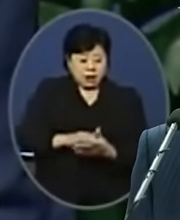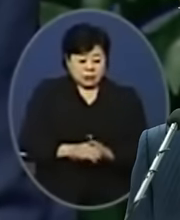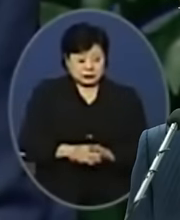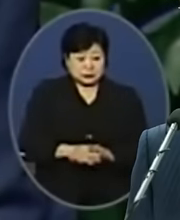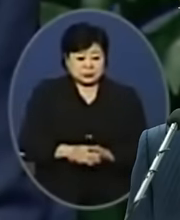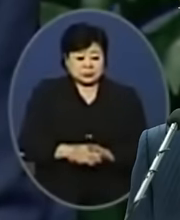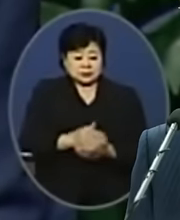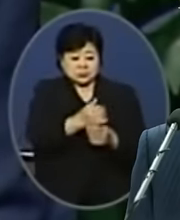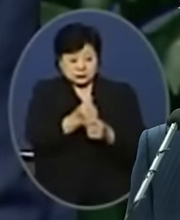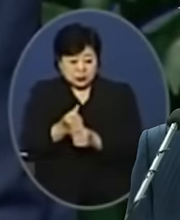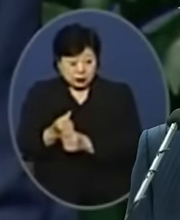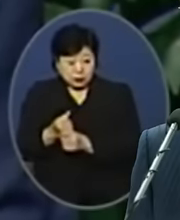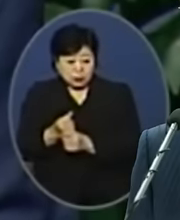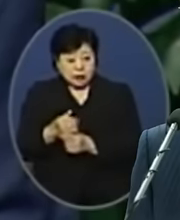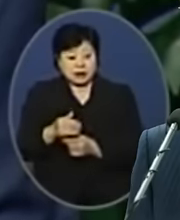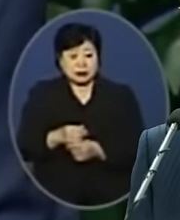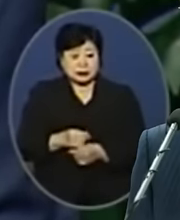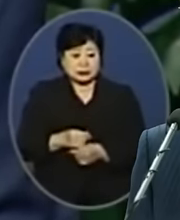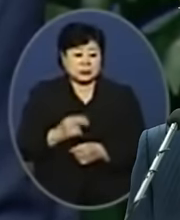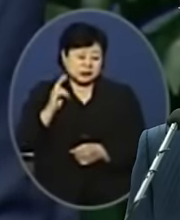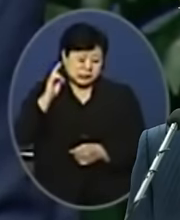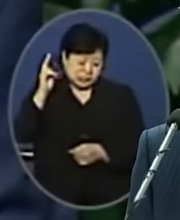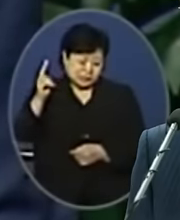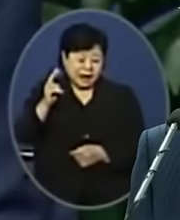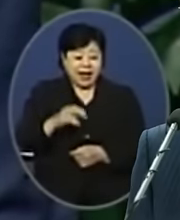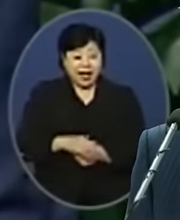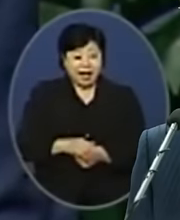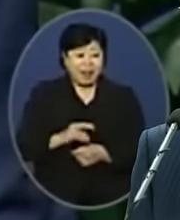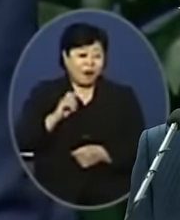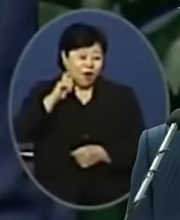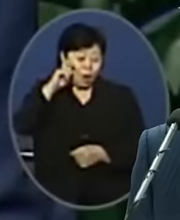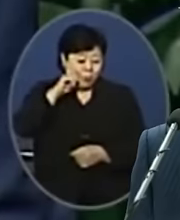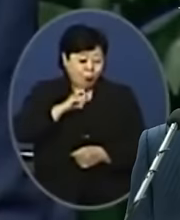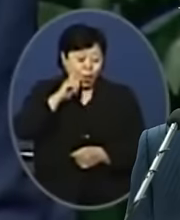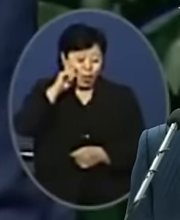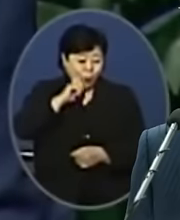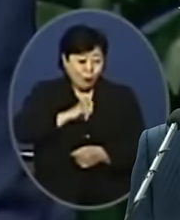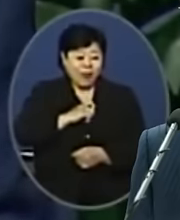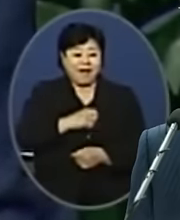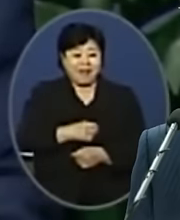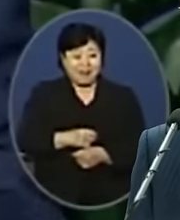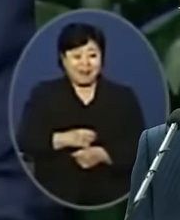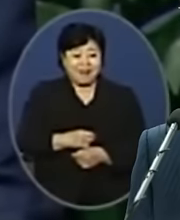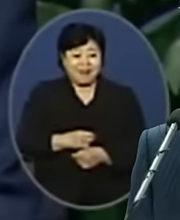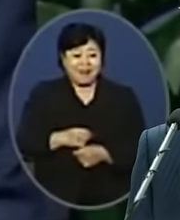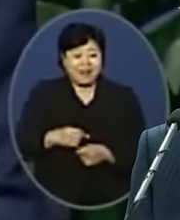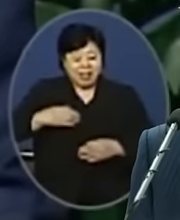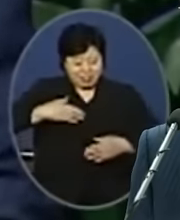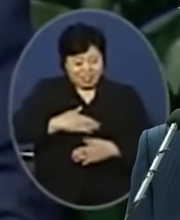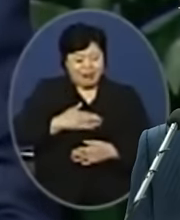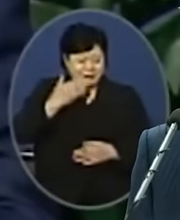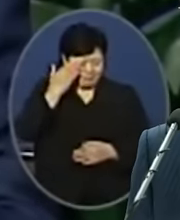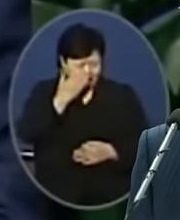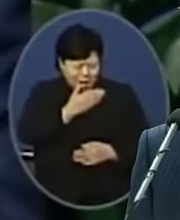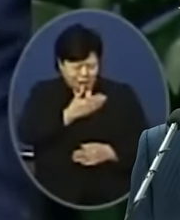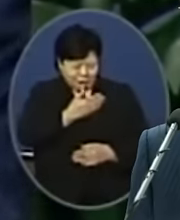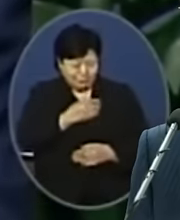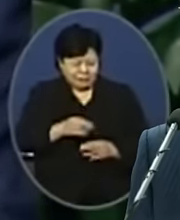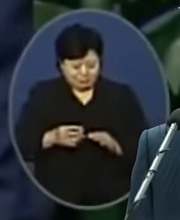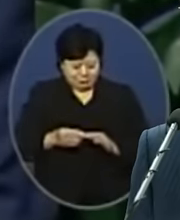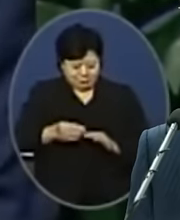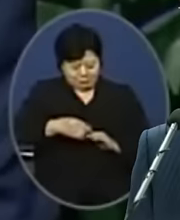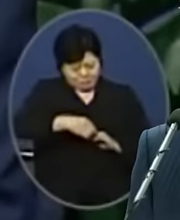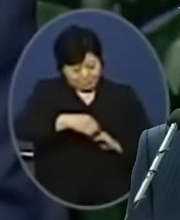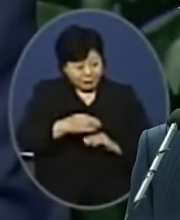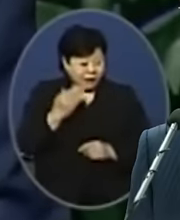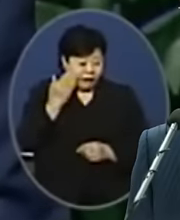다가오더니만 붙잡고 이발사가 이발을 하고 면도사가 면도를 하고 때를 밀어주고 손톱 매니큐어를